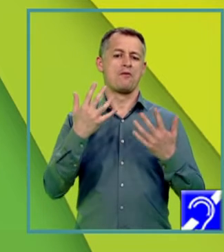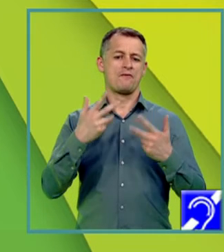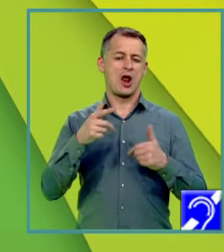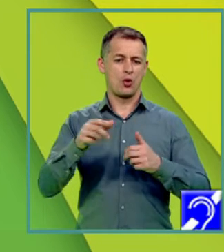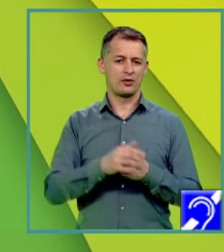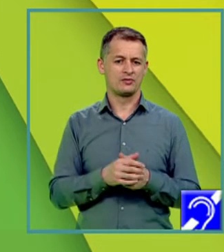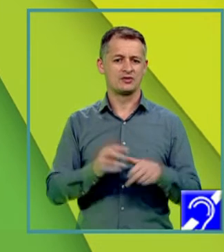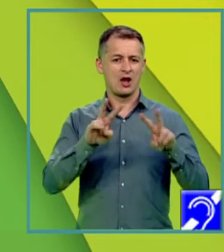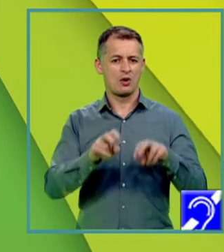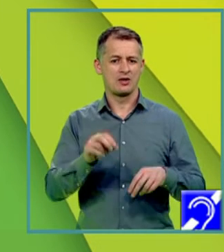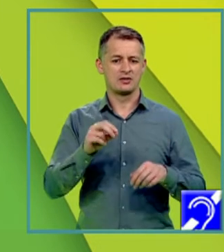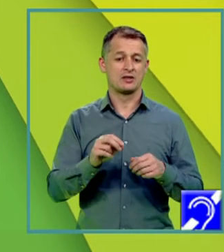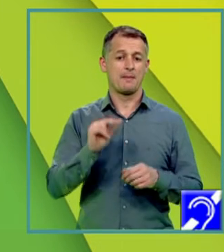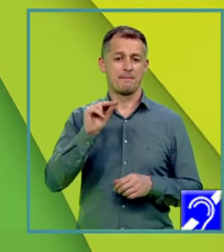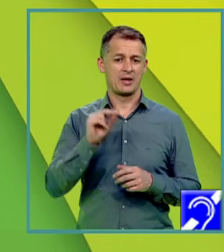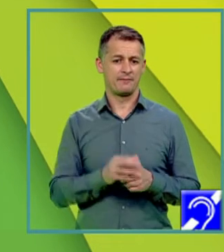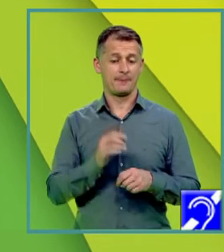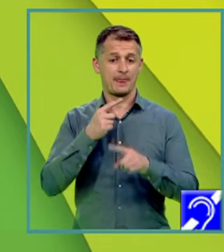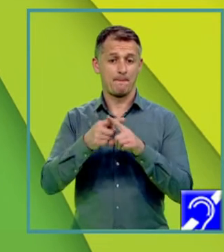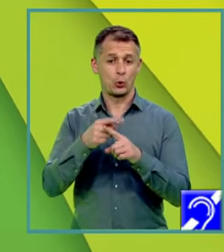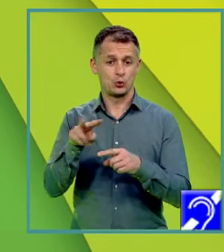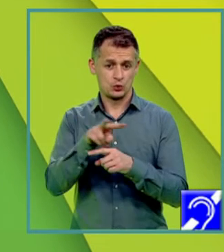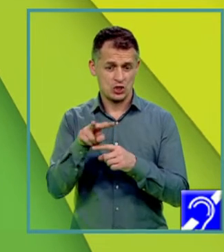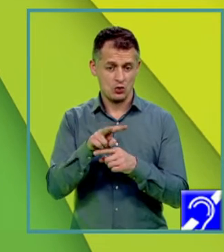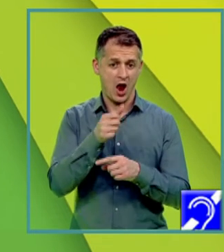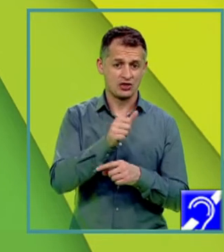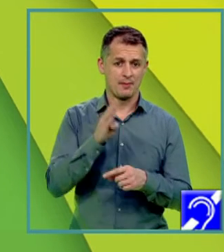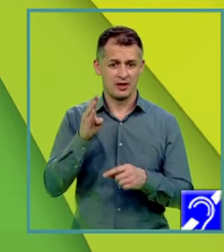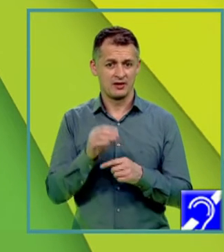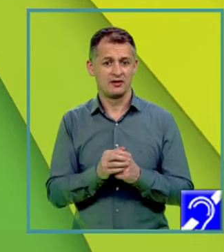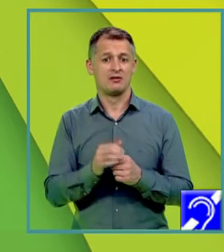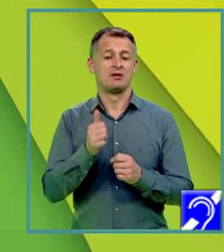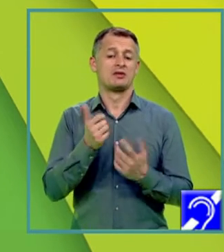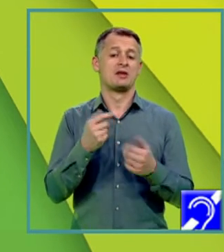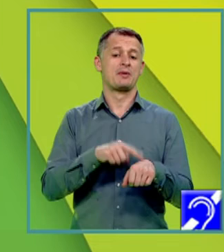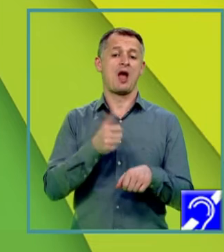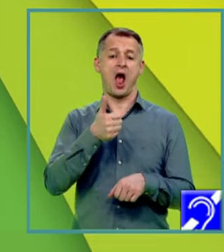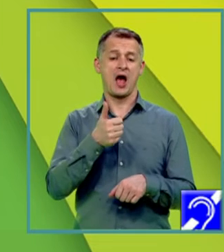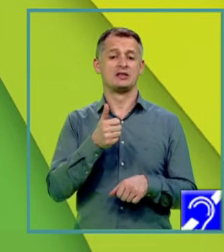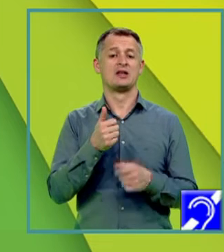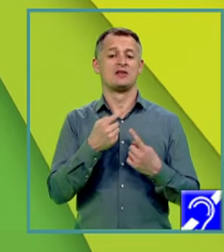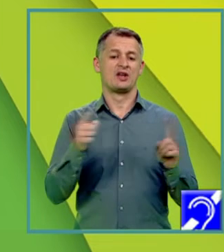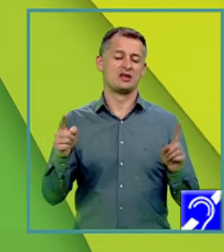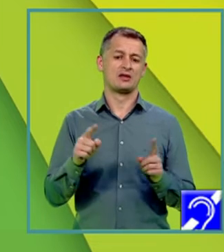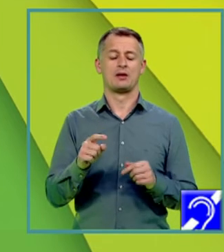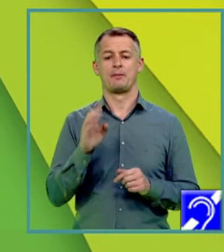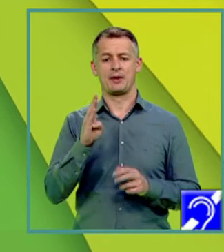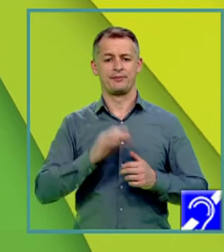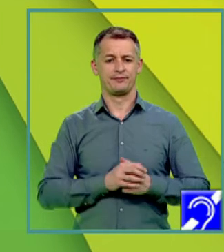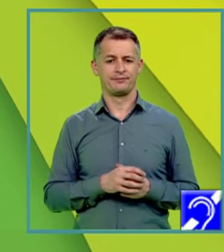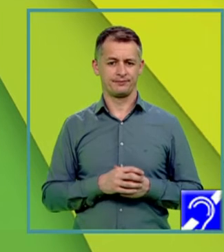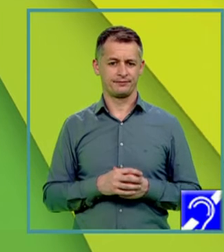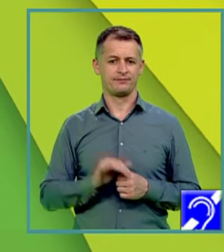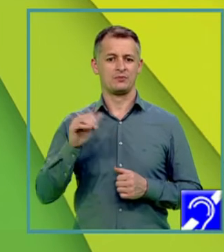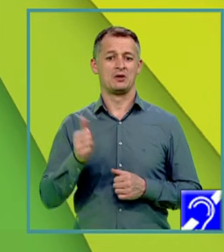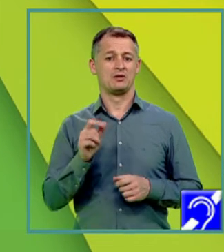variabila p produsul celor două variabile Cât timp a este diferit de b dacă a mai mare decât b a va fi a